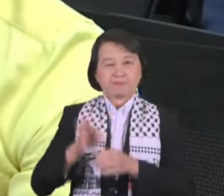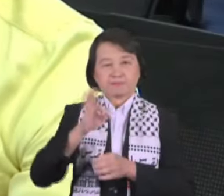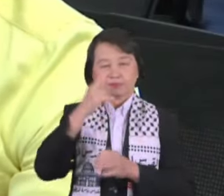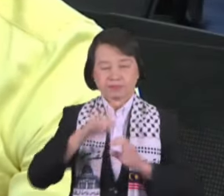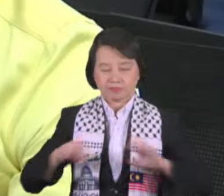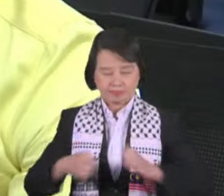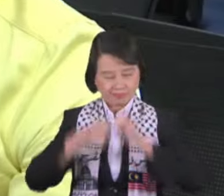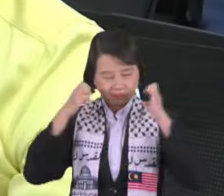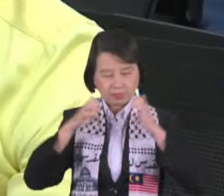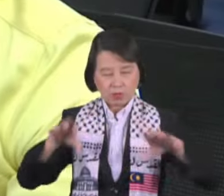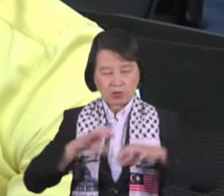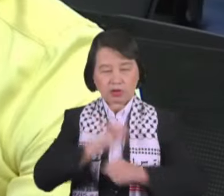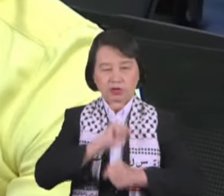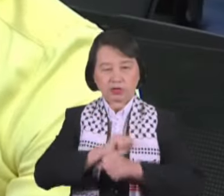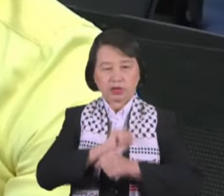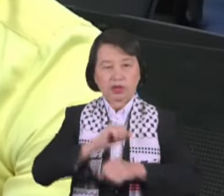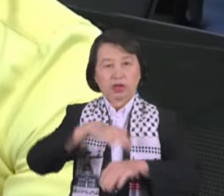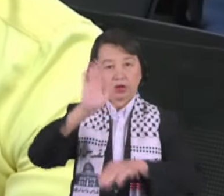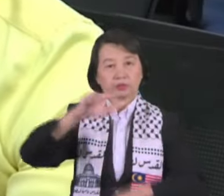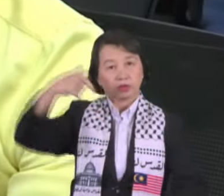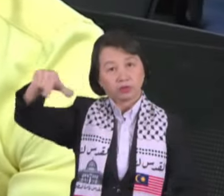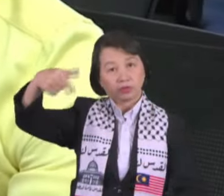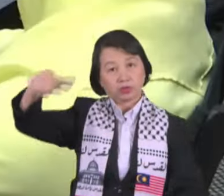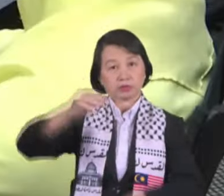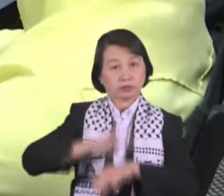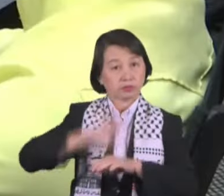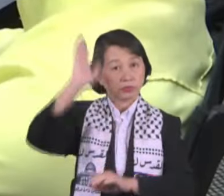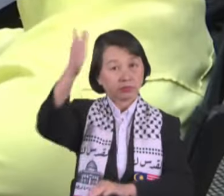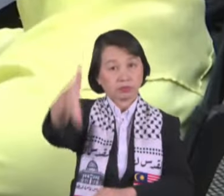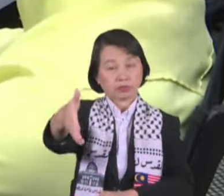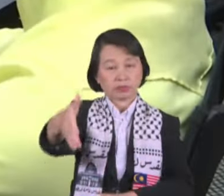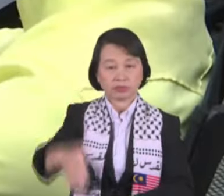untuk melakukan kerja yang lebih berkualiti pada masa akan datang.